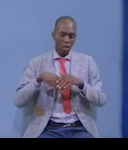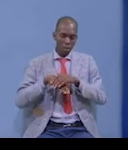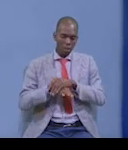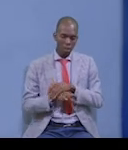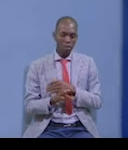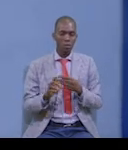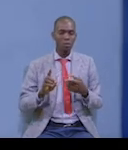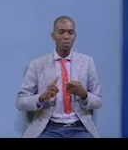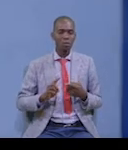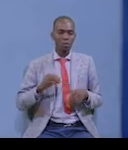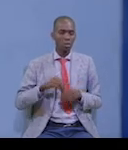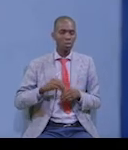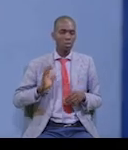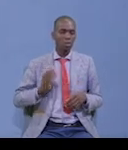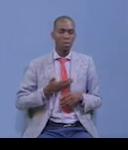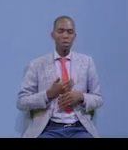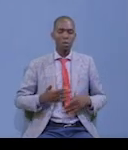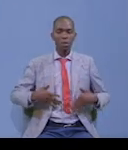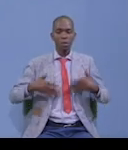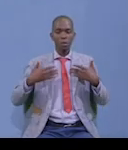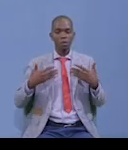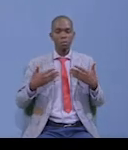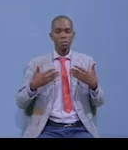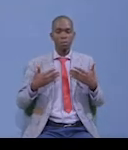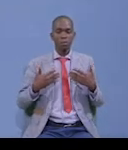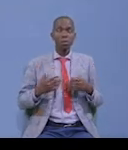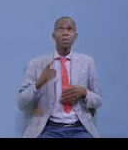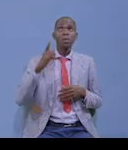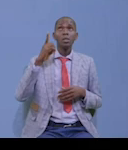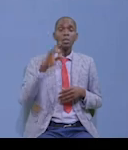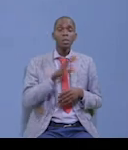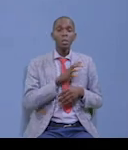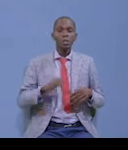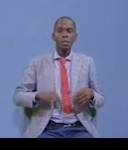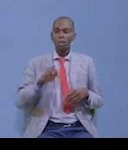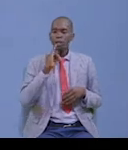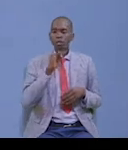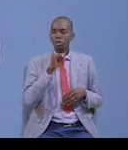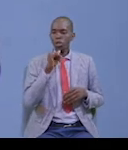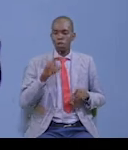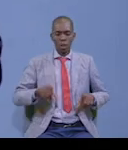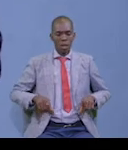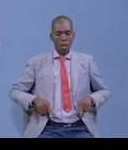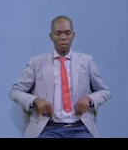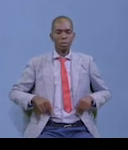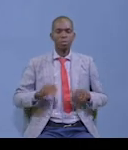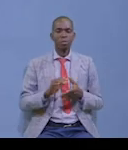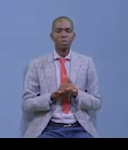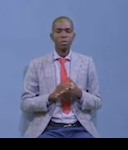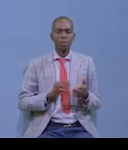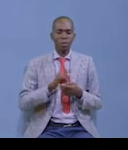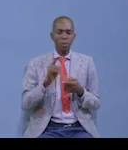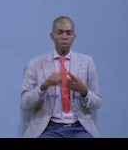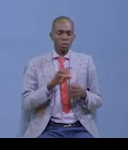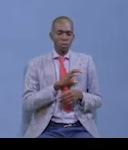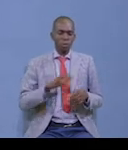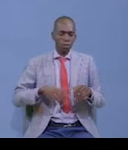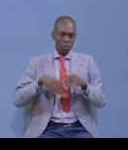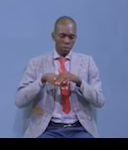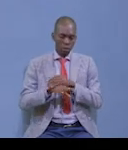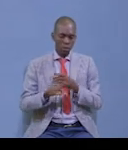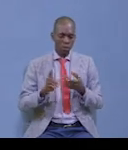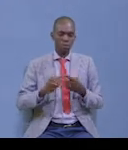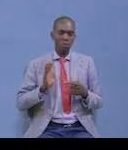క్రీస్తు మన జీవితంలో ప్రవేశించినప్పుడు he's not idle. ఆయన ఖాళీగా ఉండరు. When Christ enters into our lives.